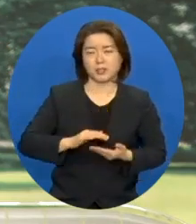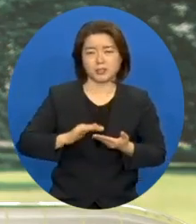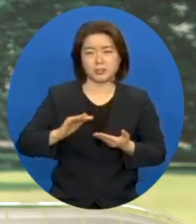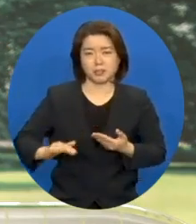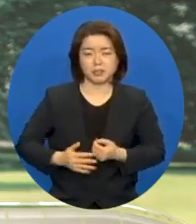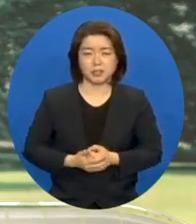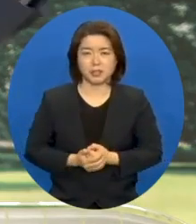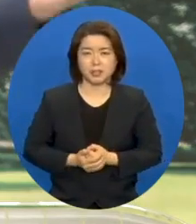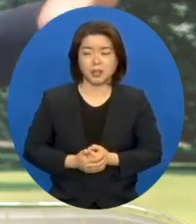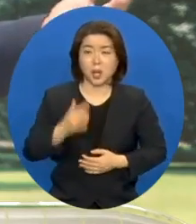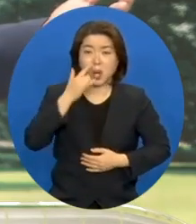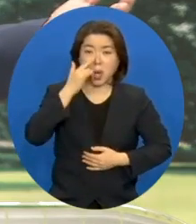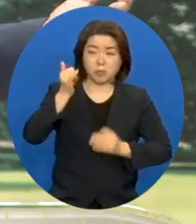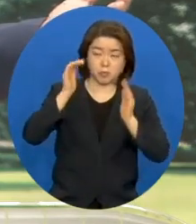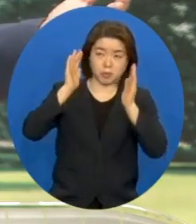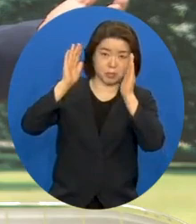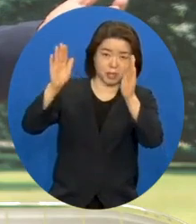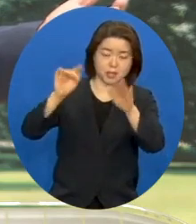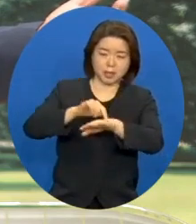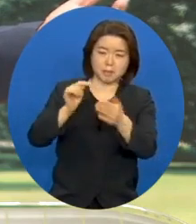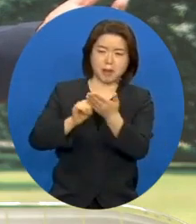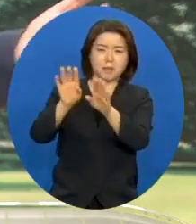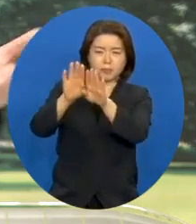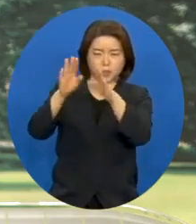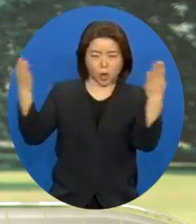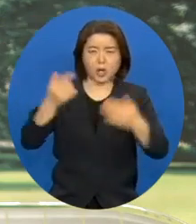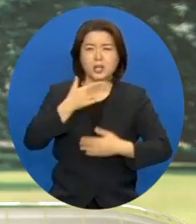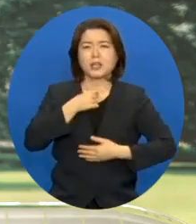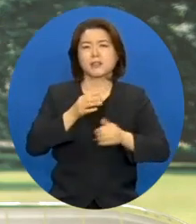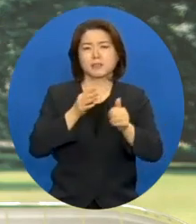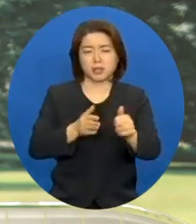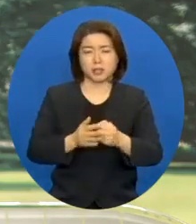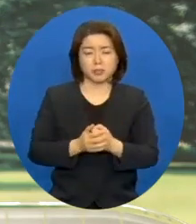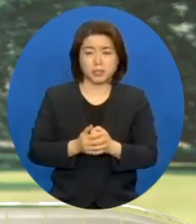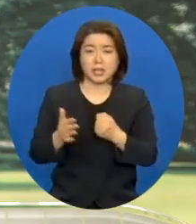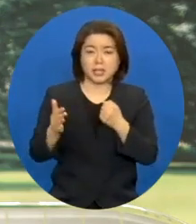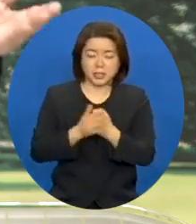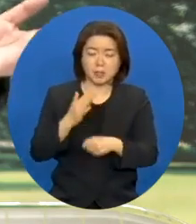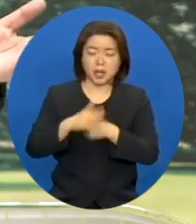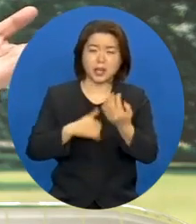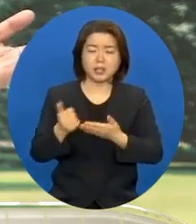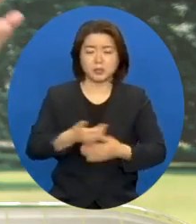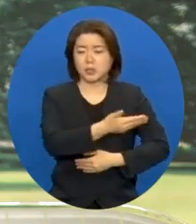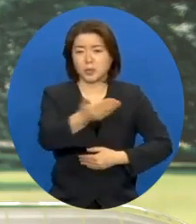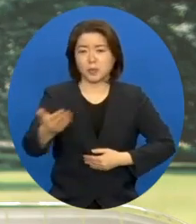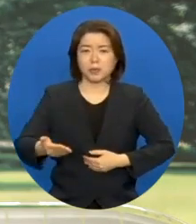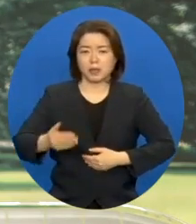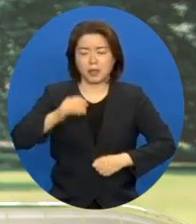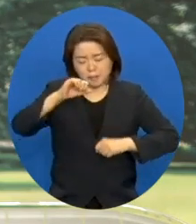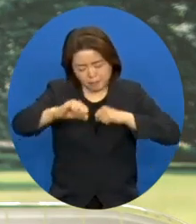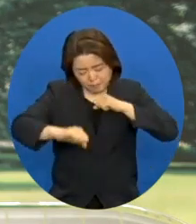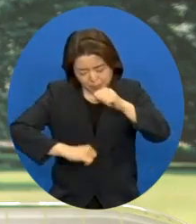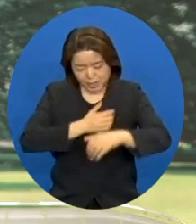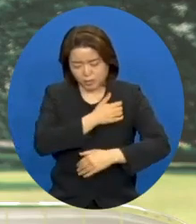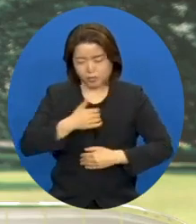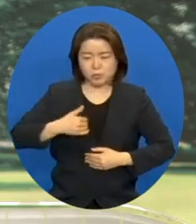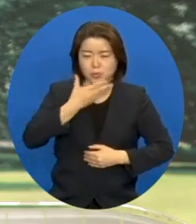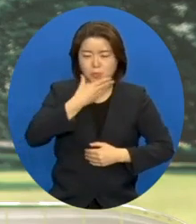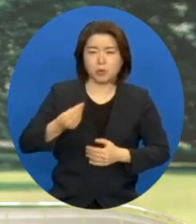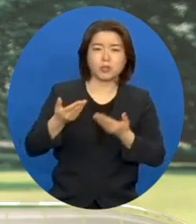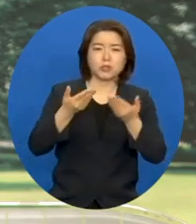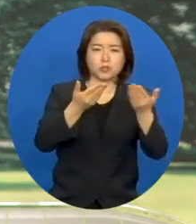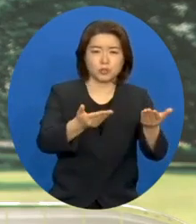그리고 부모님을 향하여 마음이 열리기를. 그래서 하나님이 여러분에게 마음껏 복을 부어주실 수 있게